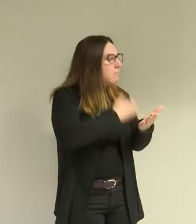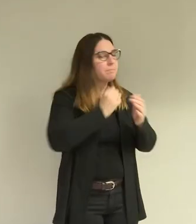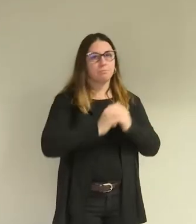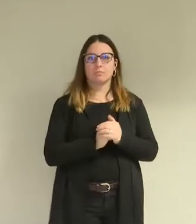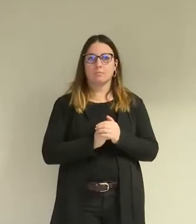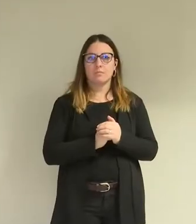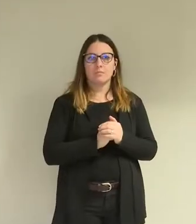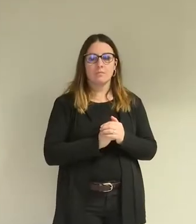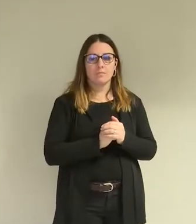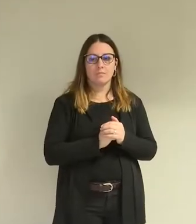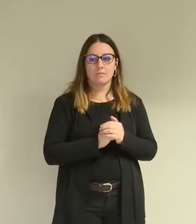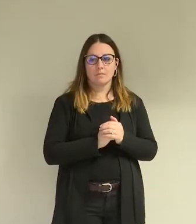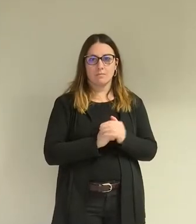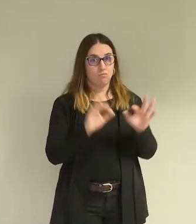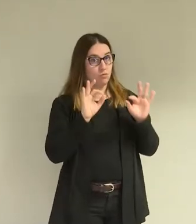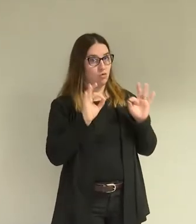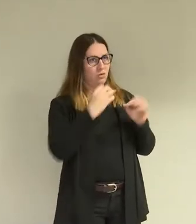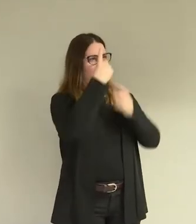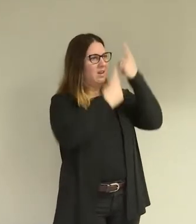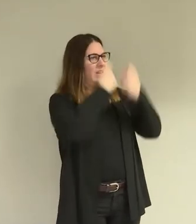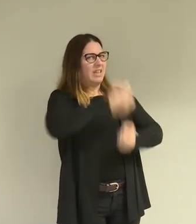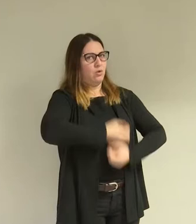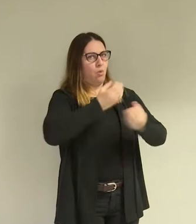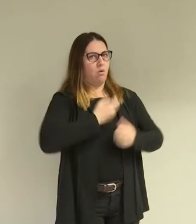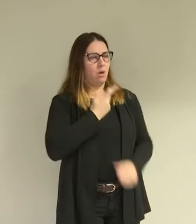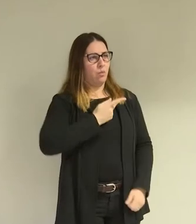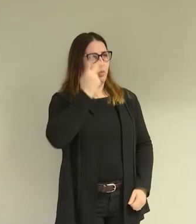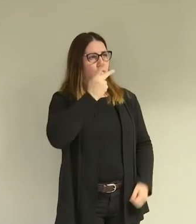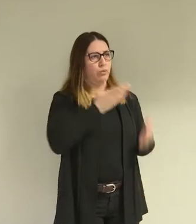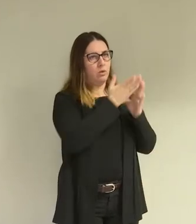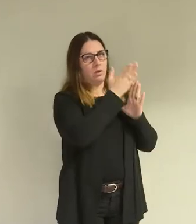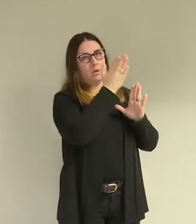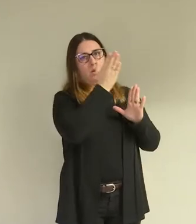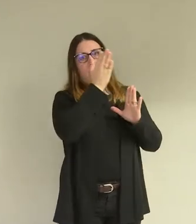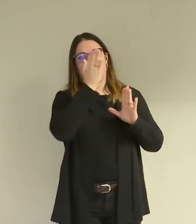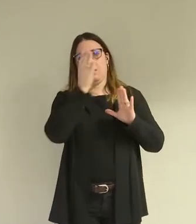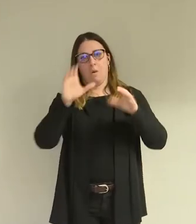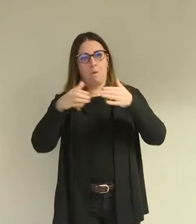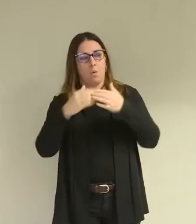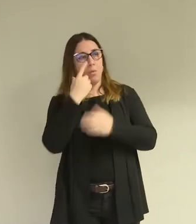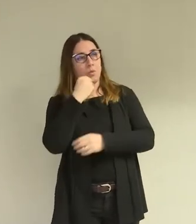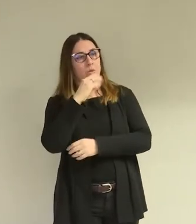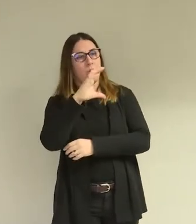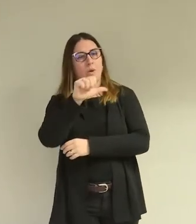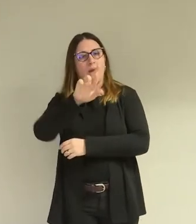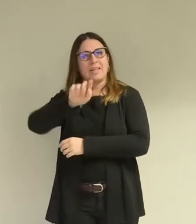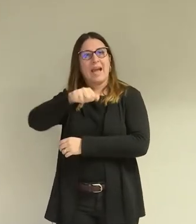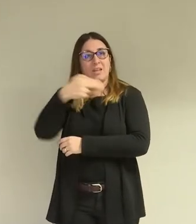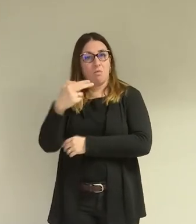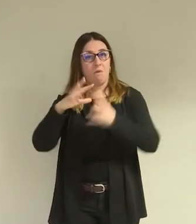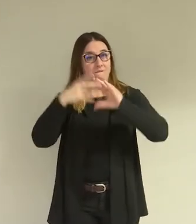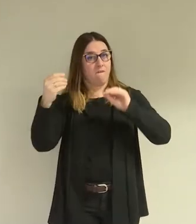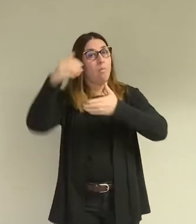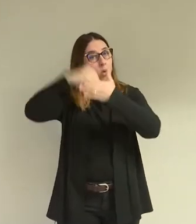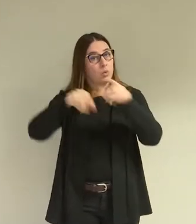note que ces questions orales s'approche de plus en plus de celle du groupe d'alain carignon à la fois sur la forme et sur le fond